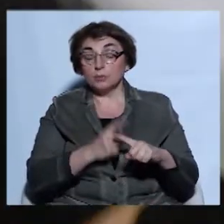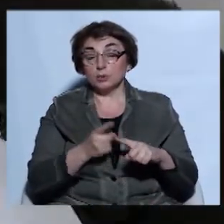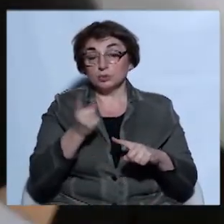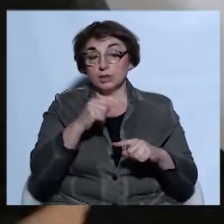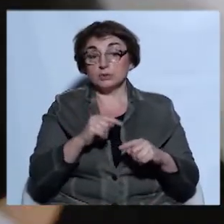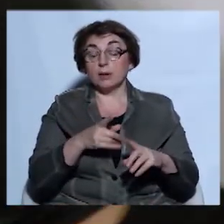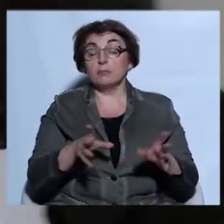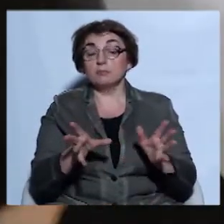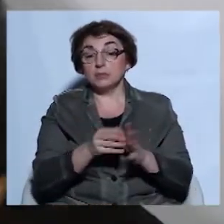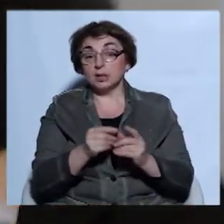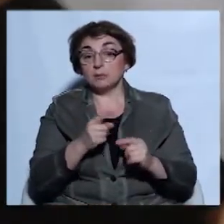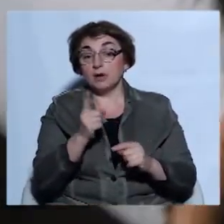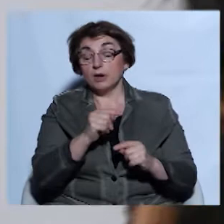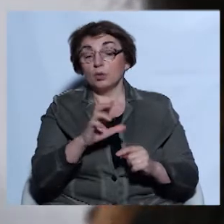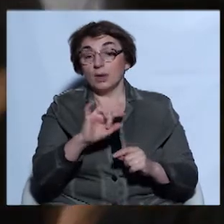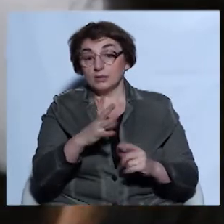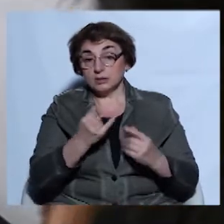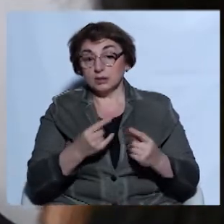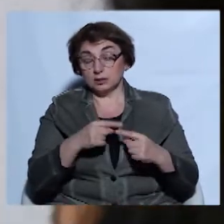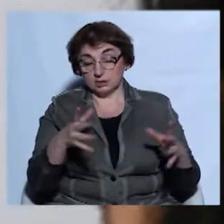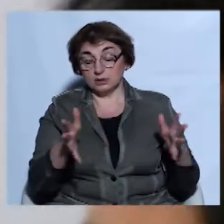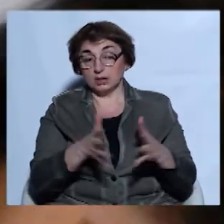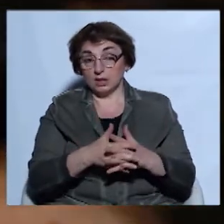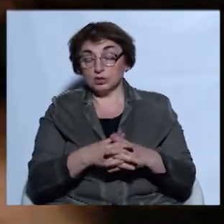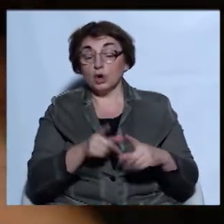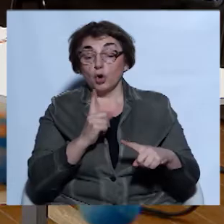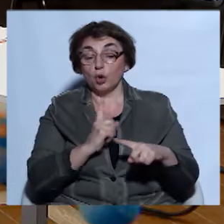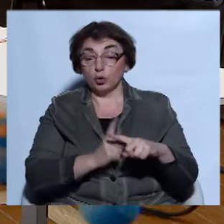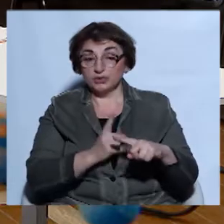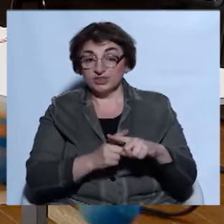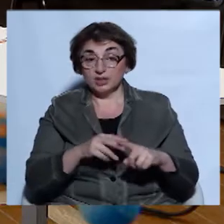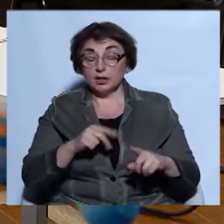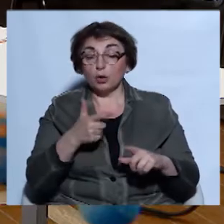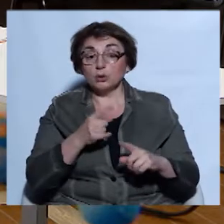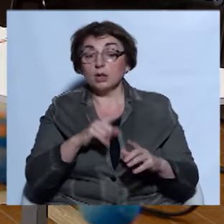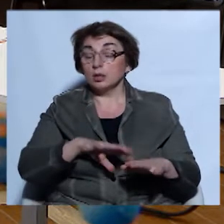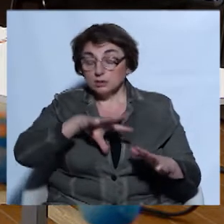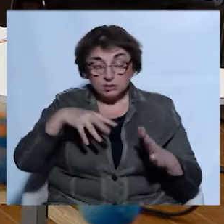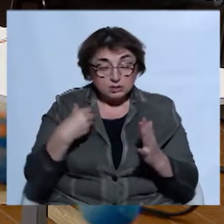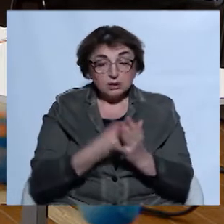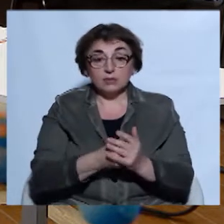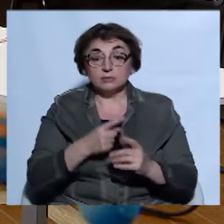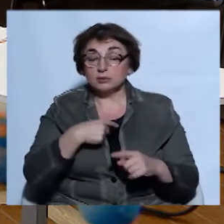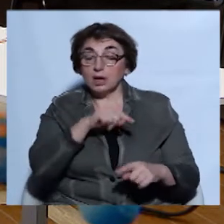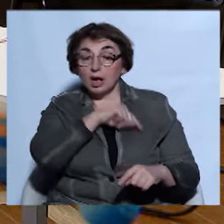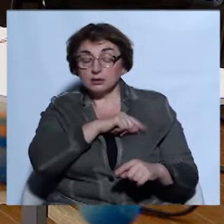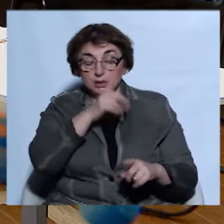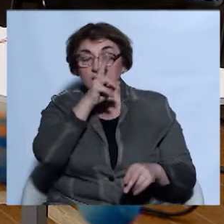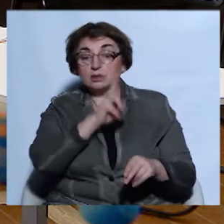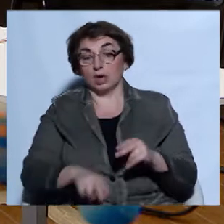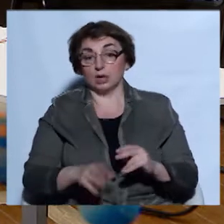და მიიღება ფერუმ ესი, ნაერთში გოგირდს და რკინას თავისი პირვანდელი თვისებები დაკარგული